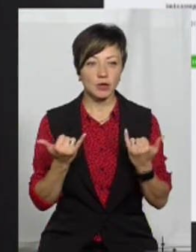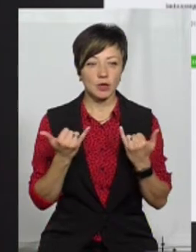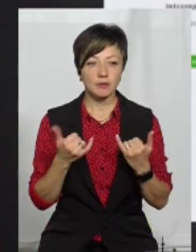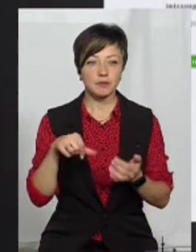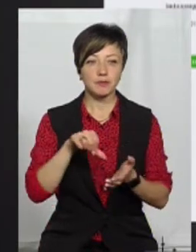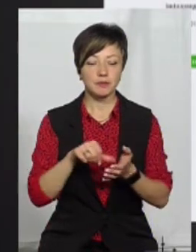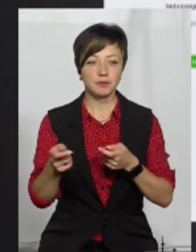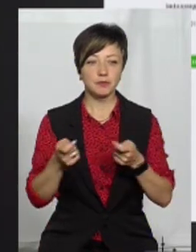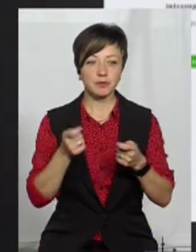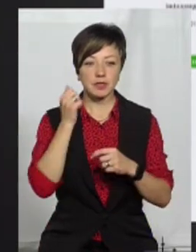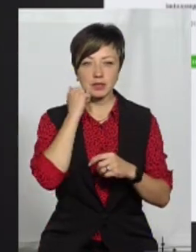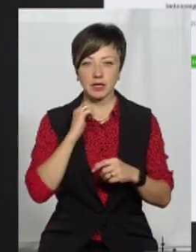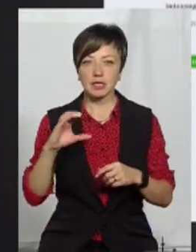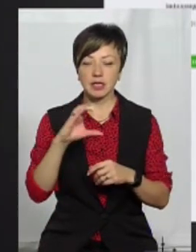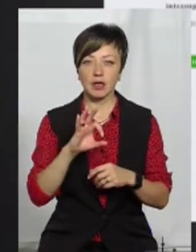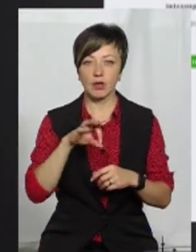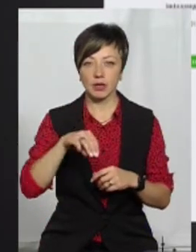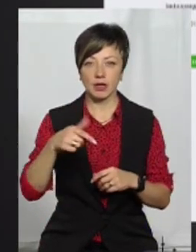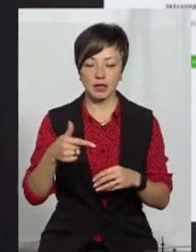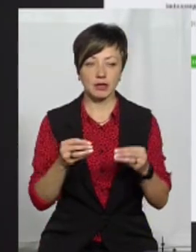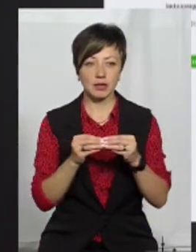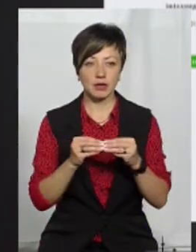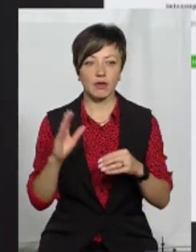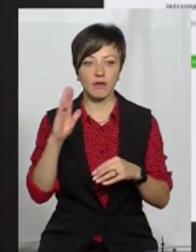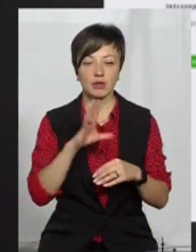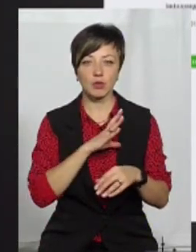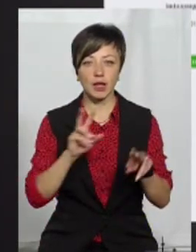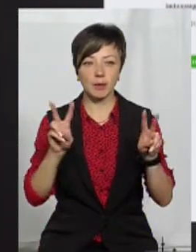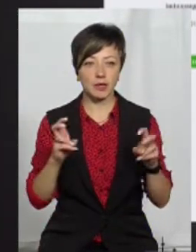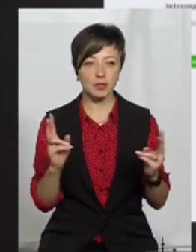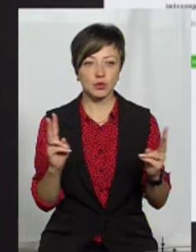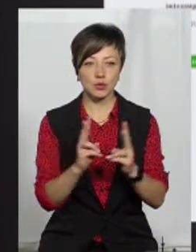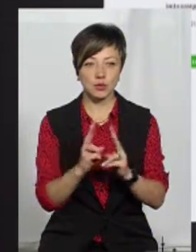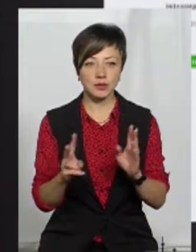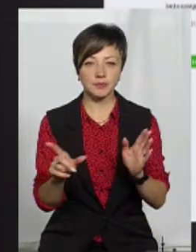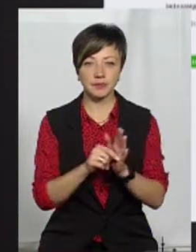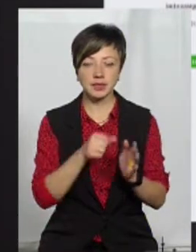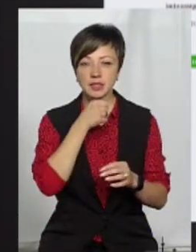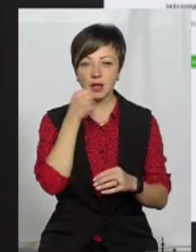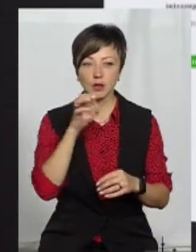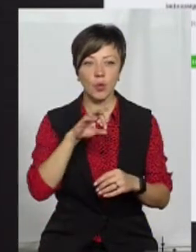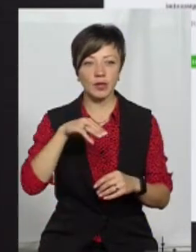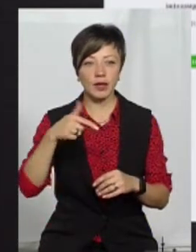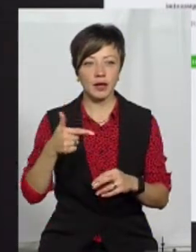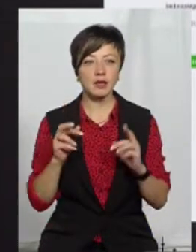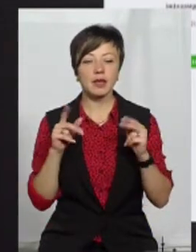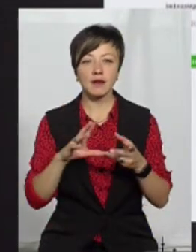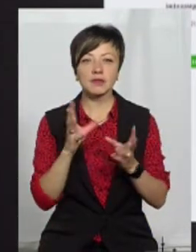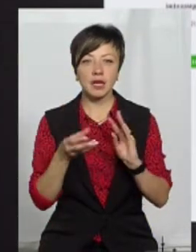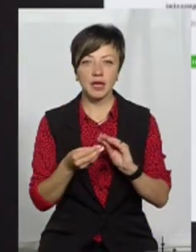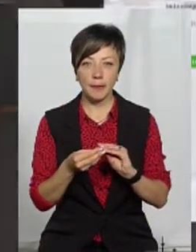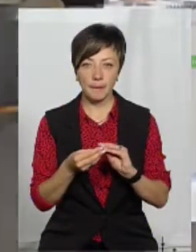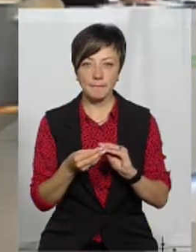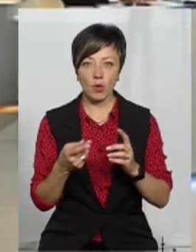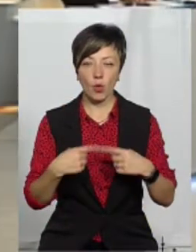Сьогодні представники управління в Старосинявській ОТГ. 10 вересня була тематична зустріч із старостами ОТГ. От як взагалі